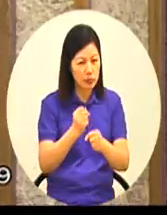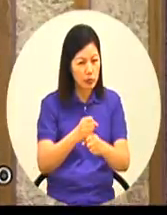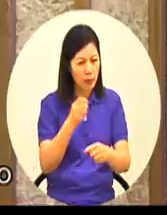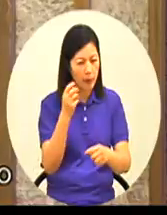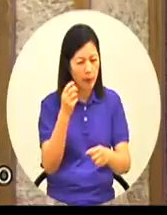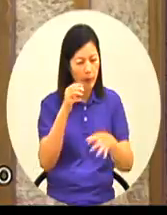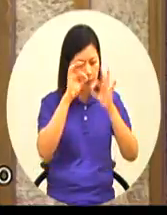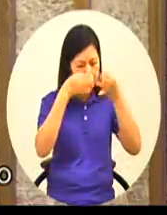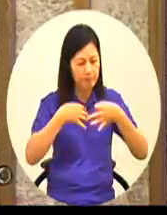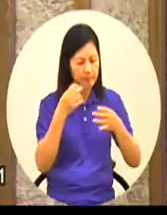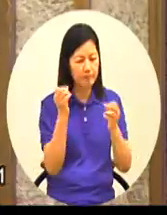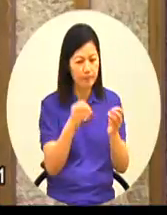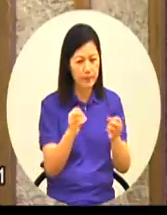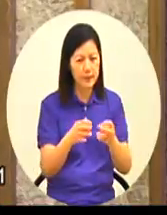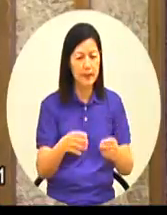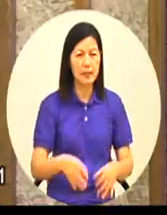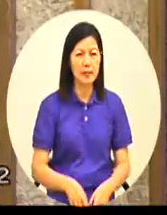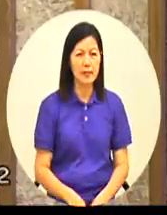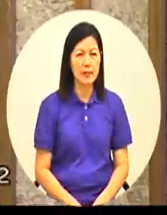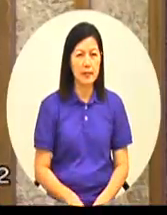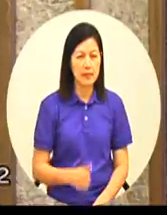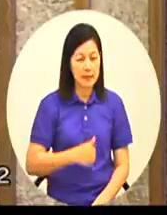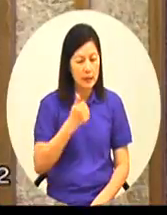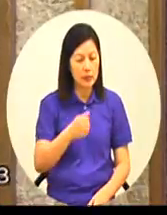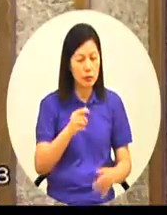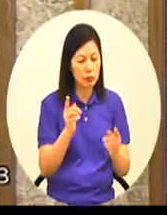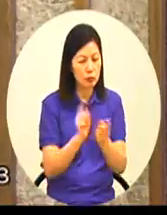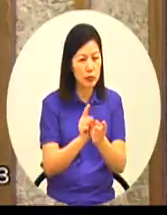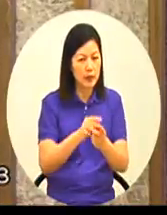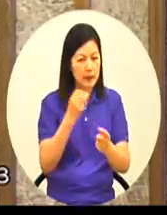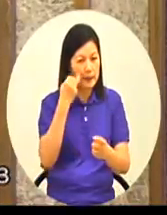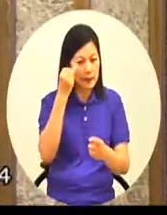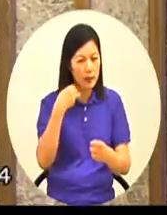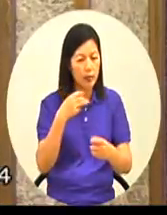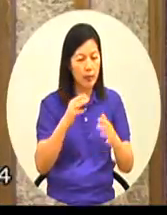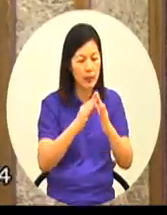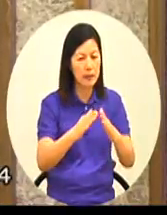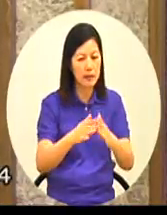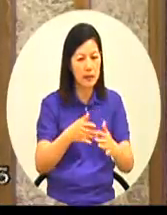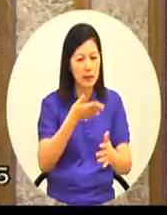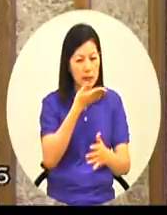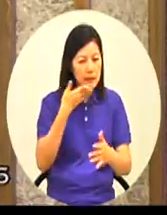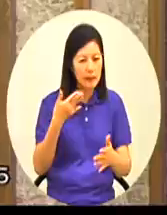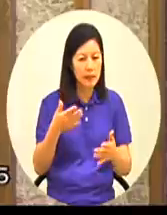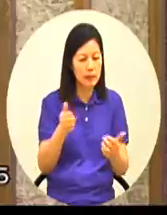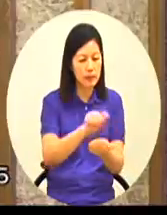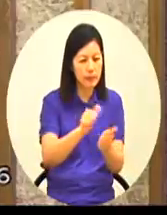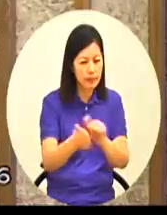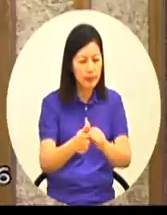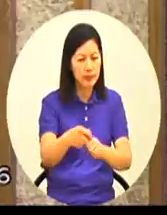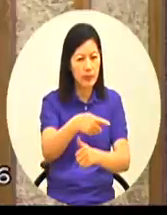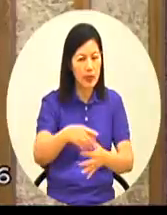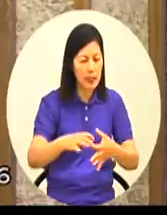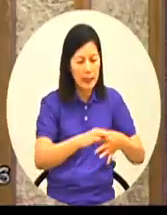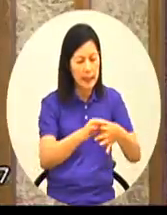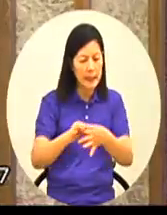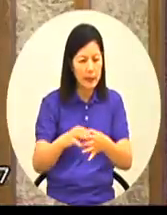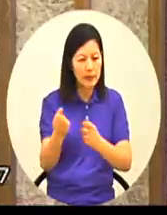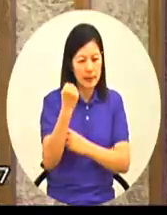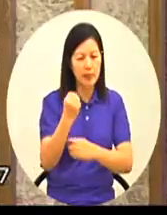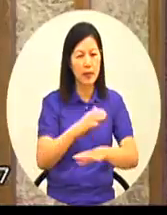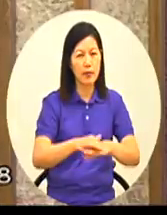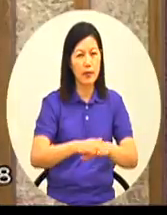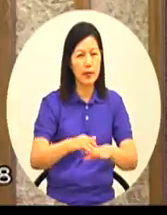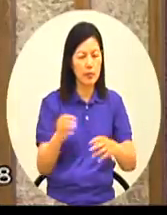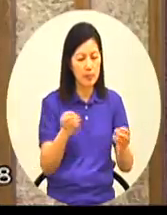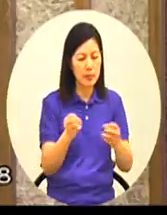那往这个部分来，因为其实这样也让我们跟姐妹社关系是更有，因为你互利才会强，这个那个连接 link 才会强嘛。那这部分我们会来做